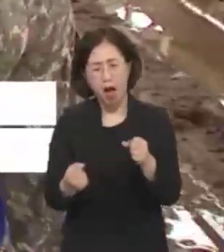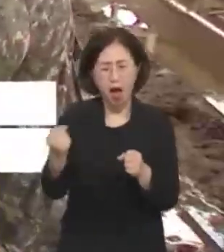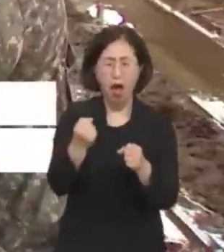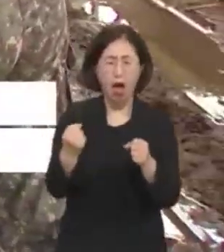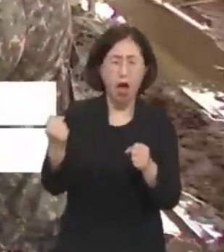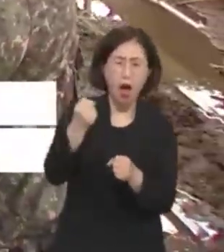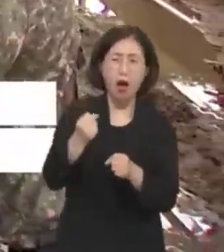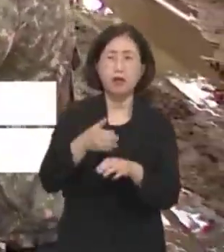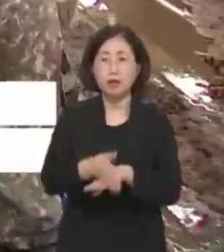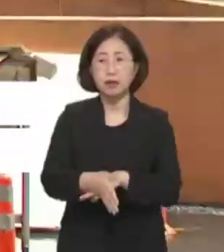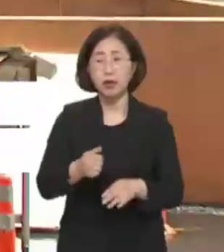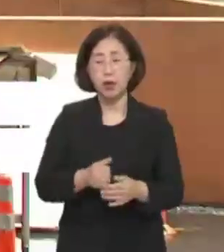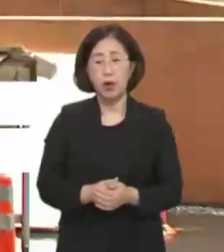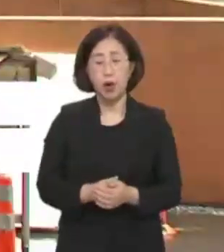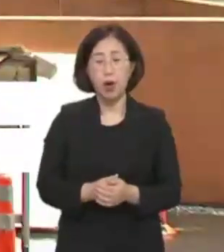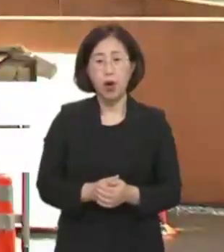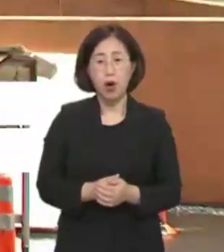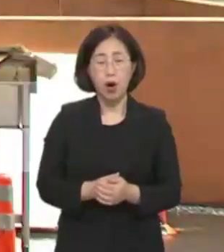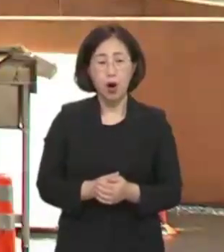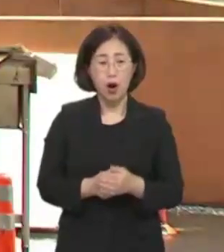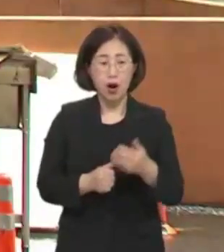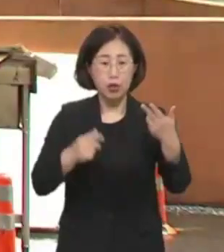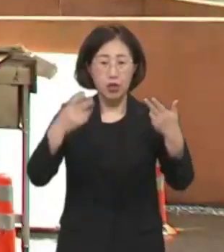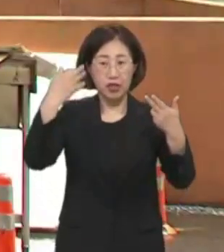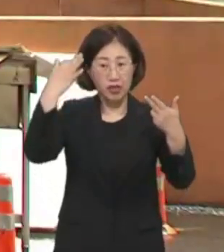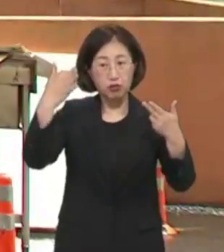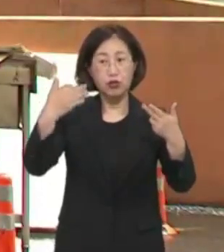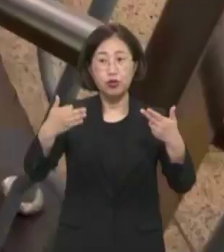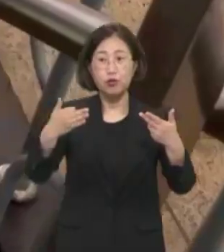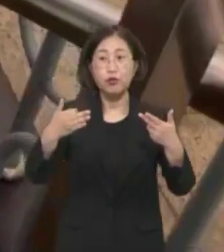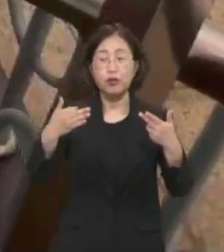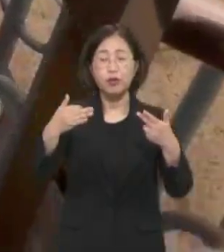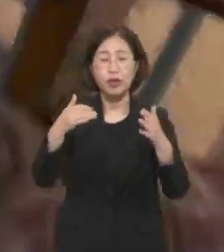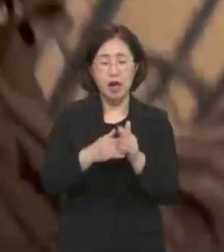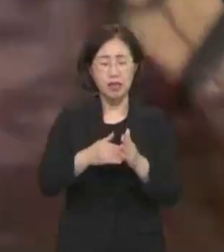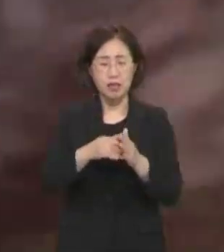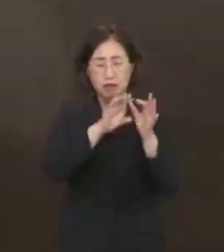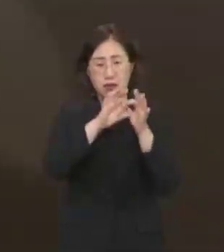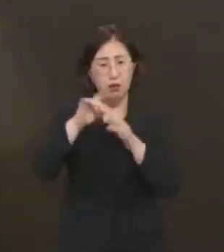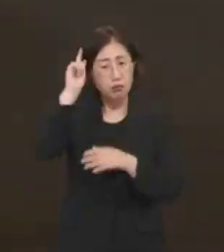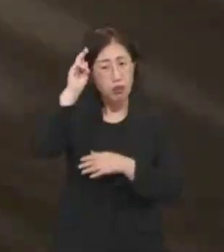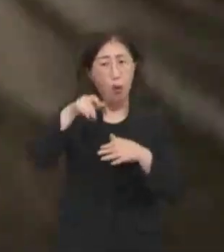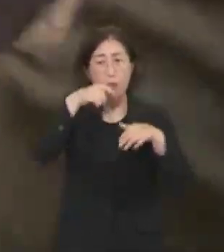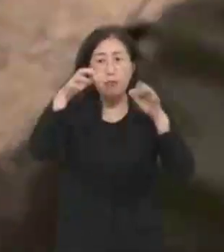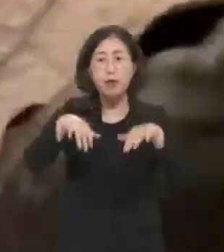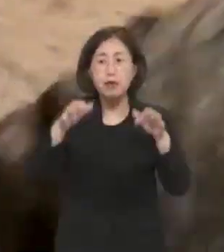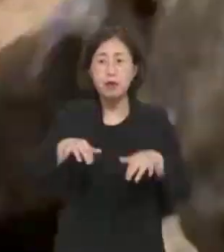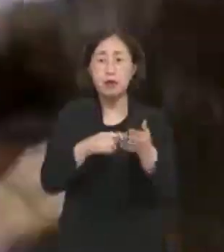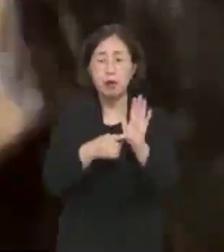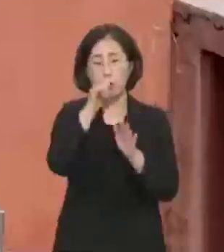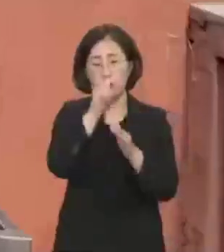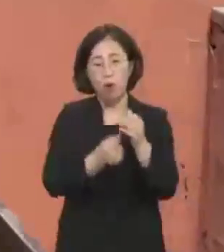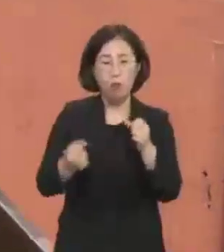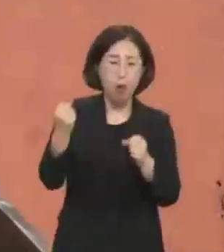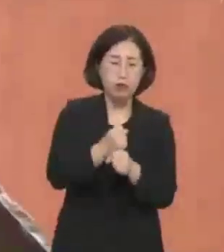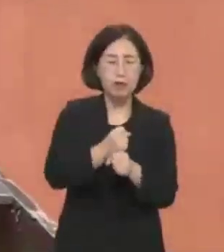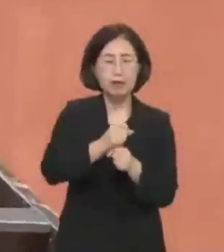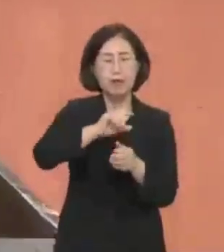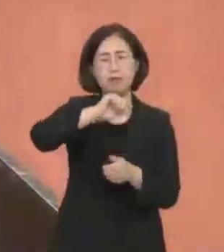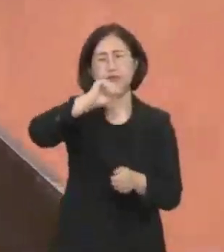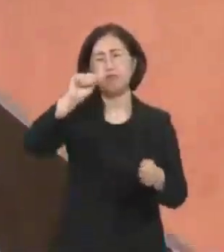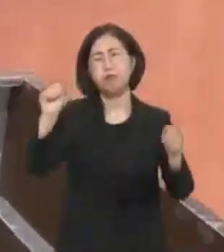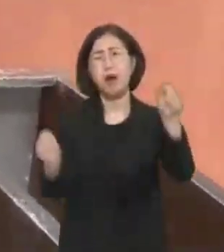상황. 충청권엔 19일까지 많은 비가 예고되어 있는 만큼 복구까지는 오랜 시간이 걸릴 전망입니다.